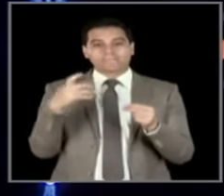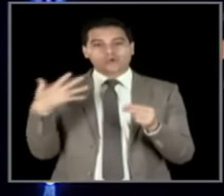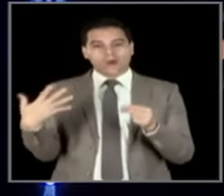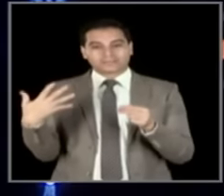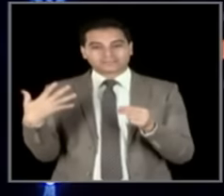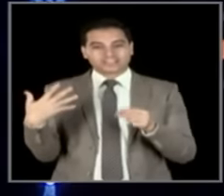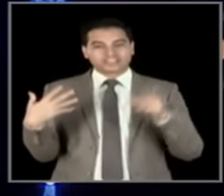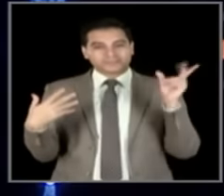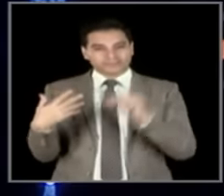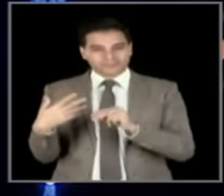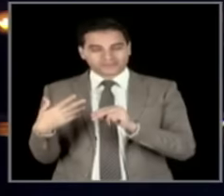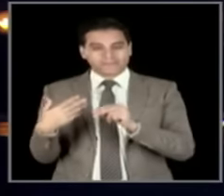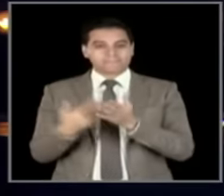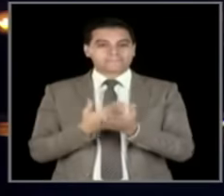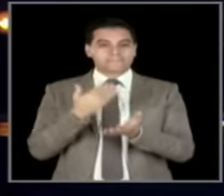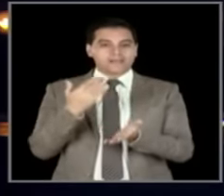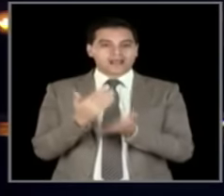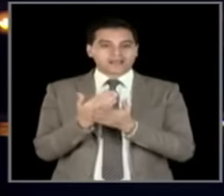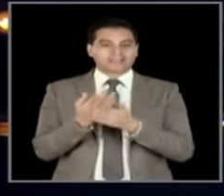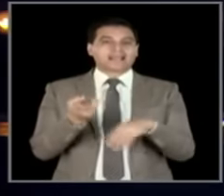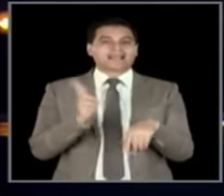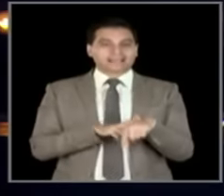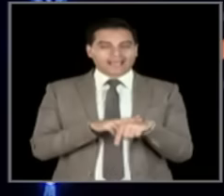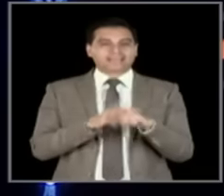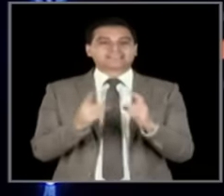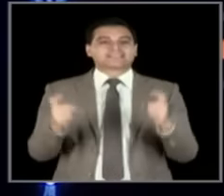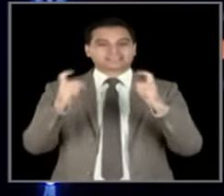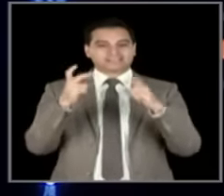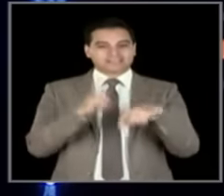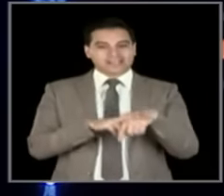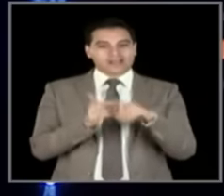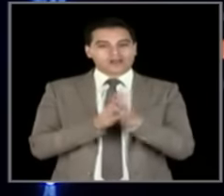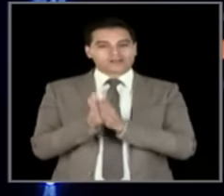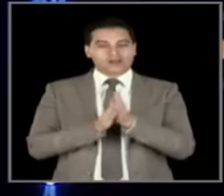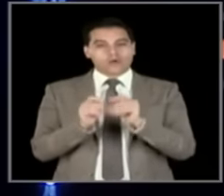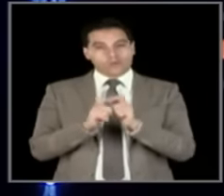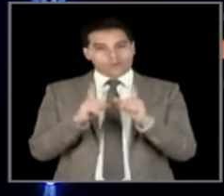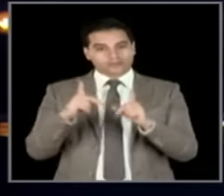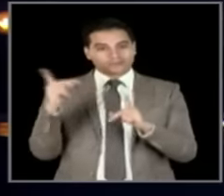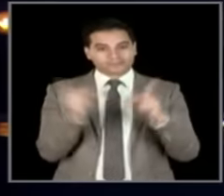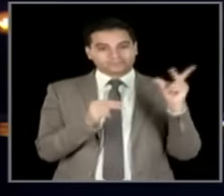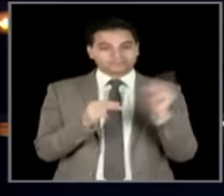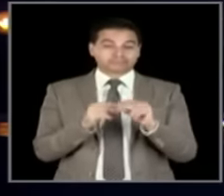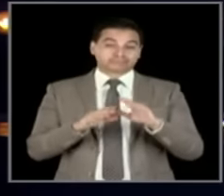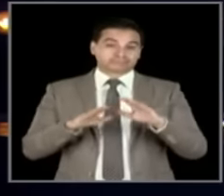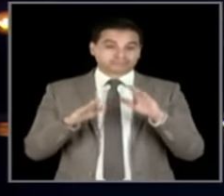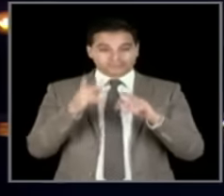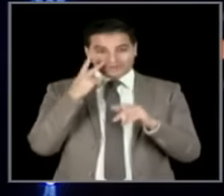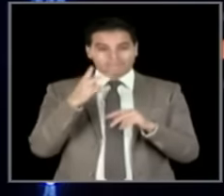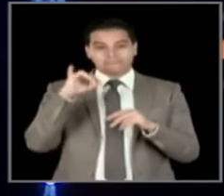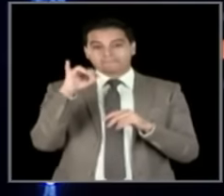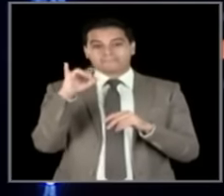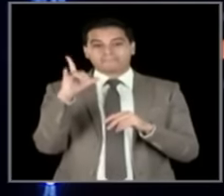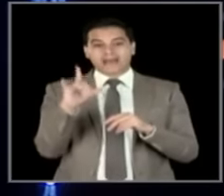230-105 وبعدين تقعوا في نفس المجموعة تاني حظنا حظكم مريم ازيك يا مريم